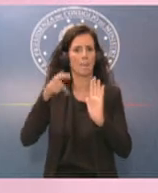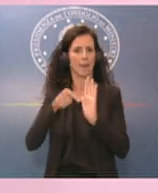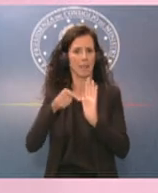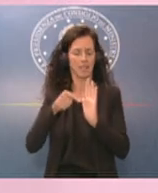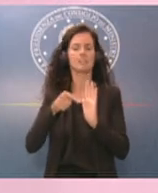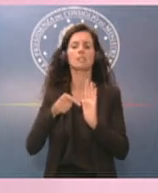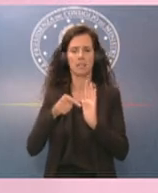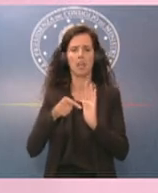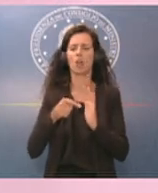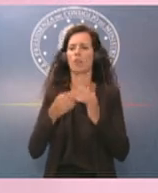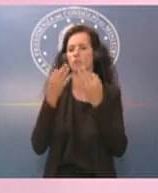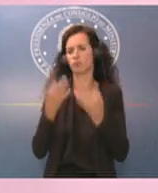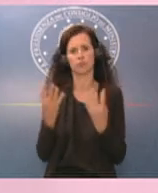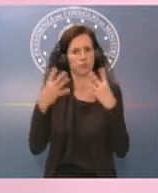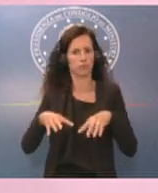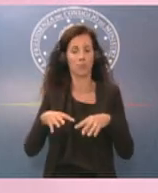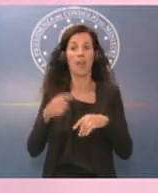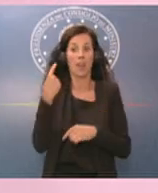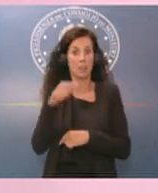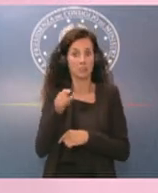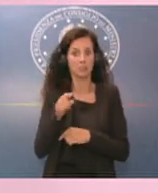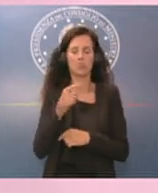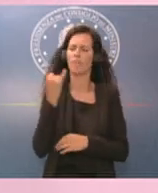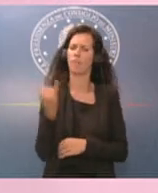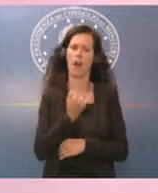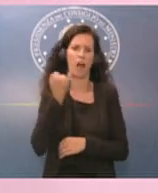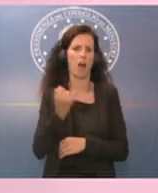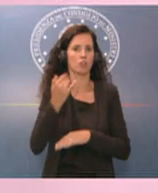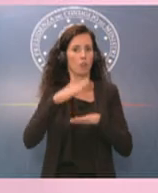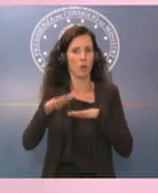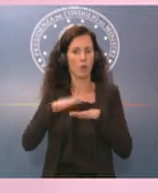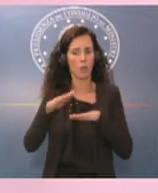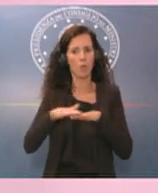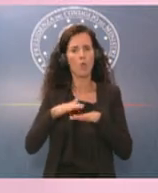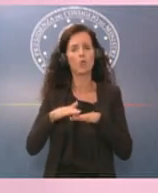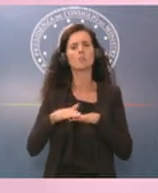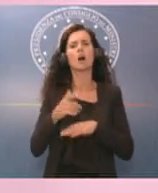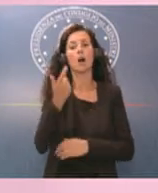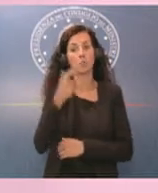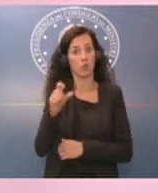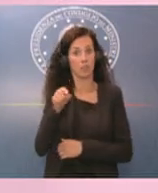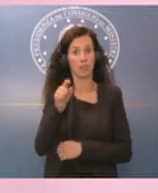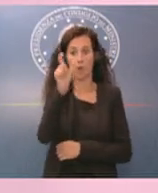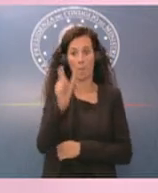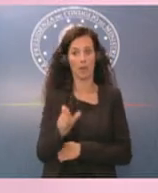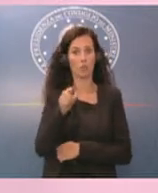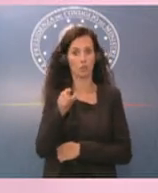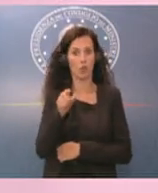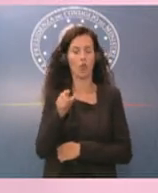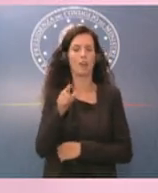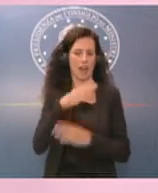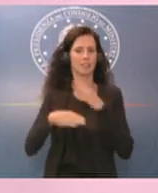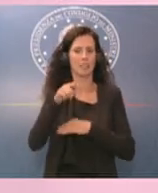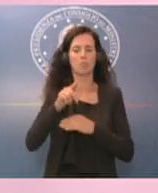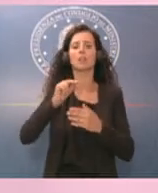questo, come dicevo, sarà molto facile da utilizzare, proprio perché la persona che si registrerà, il